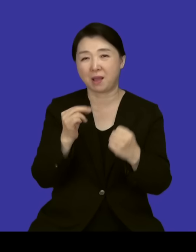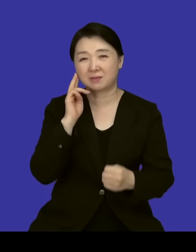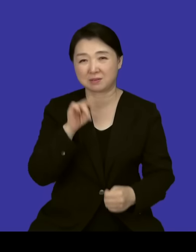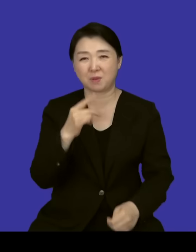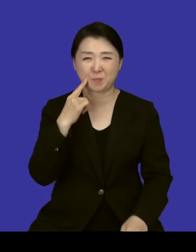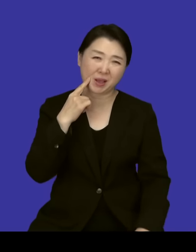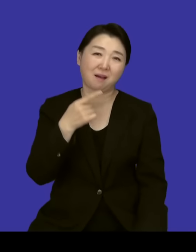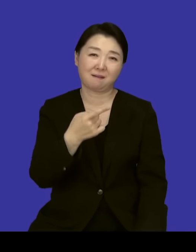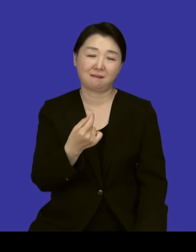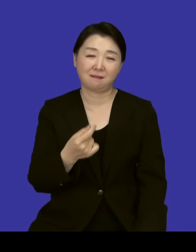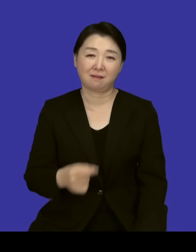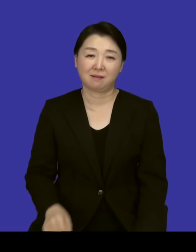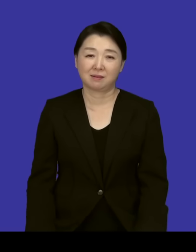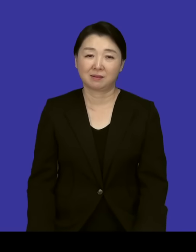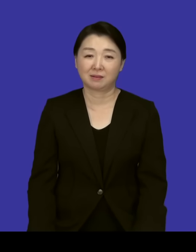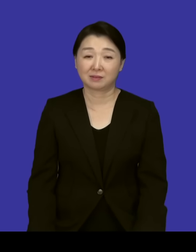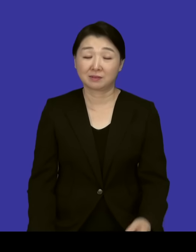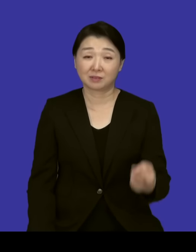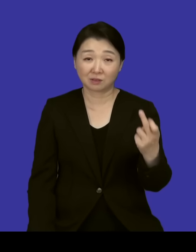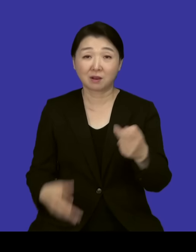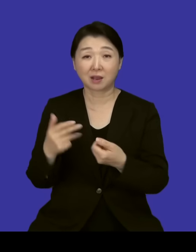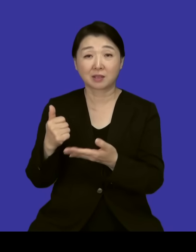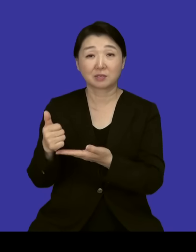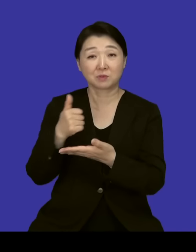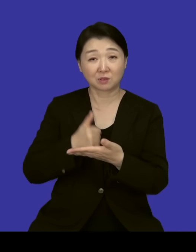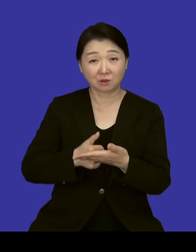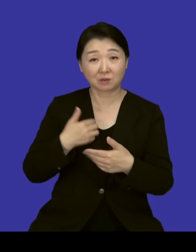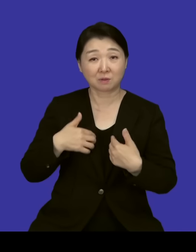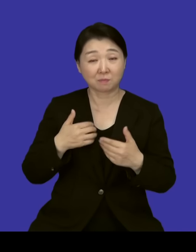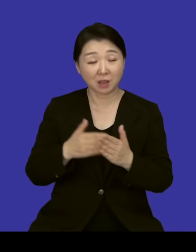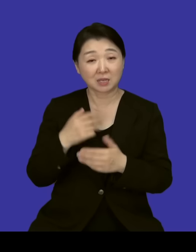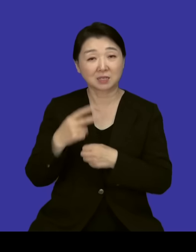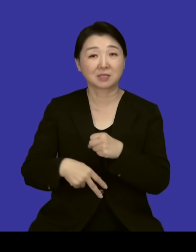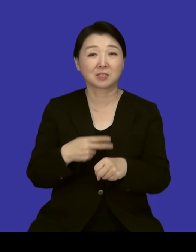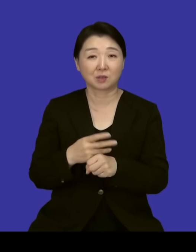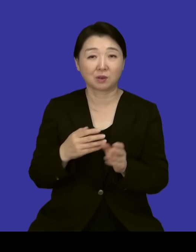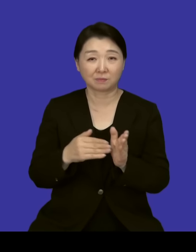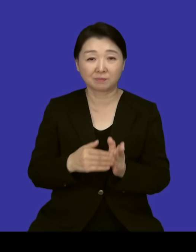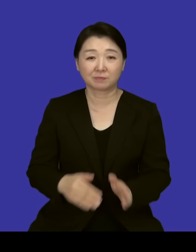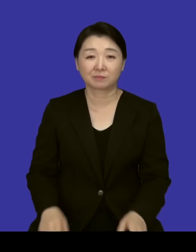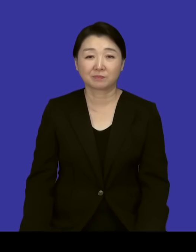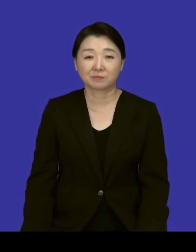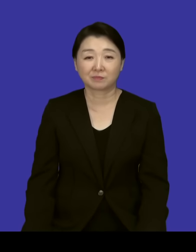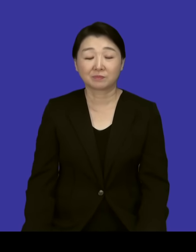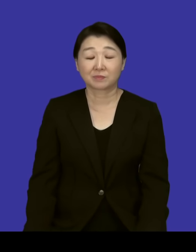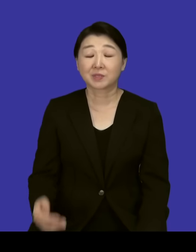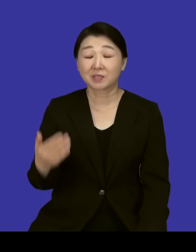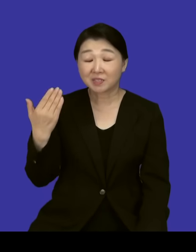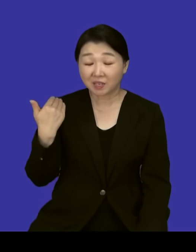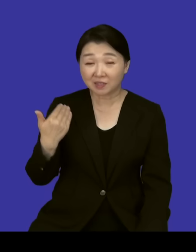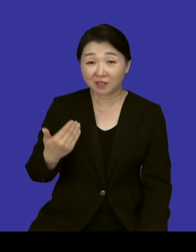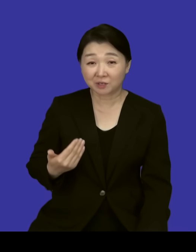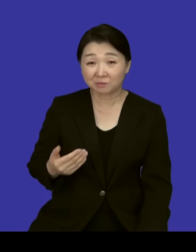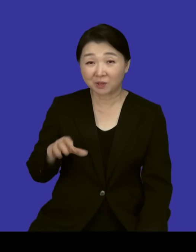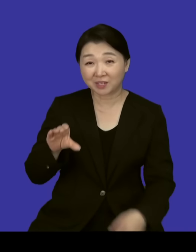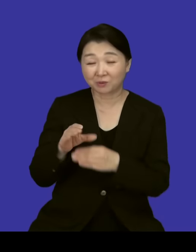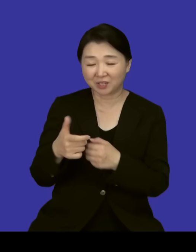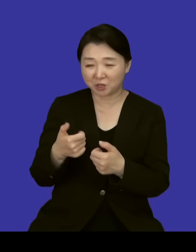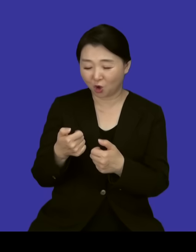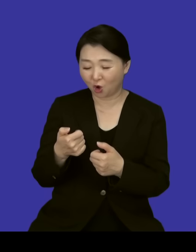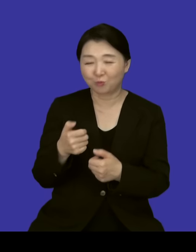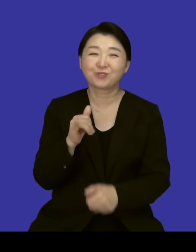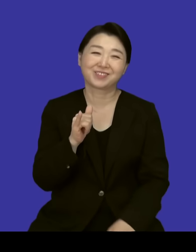많이 피셔가지고. 근데 그 형님도 이제 하나님 영접한 지 한 2년밖에 안 됐을 때 네. 옛날에는 뭐 차에 염주 달고 다니시다가